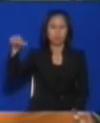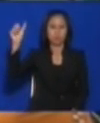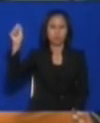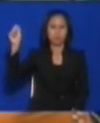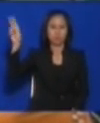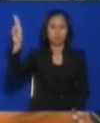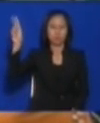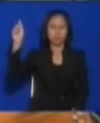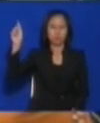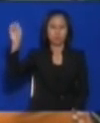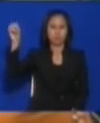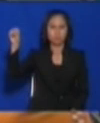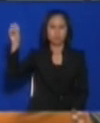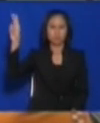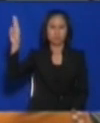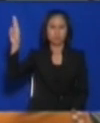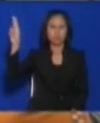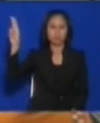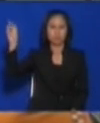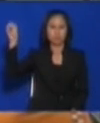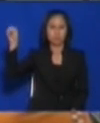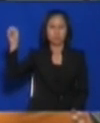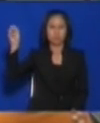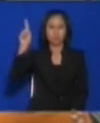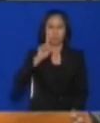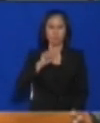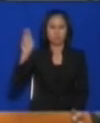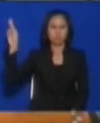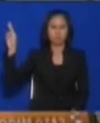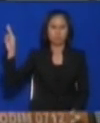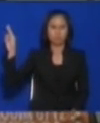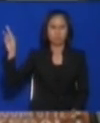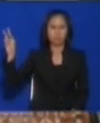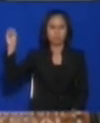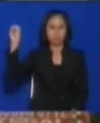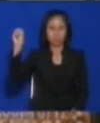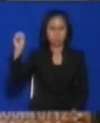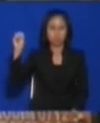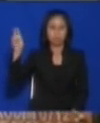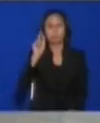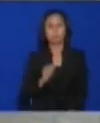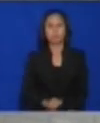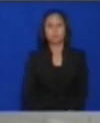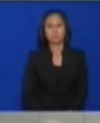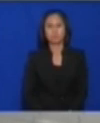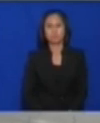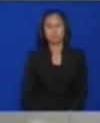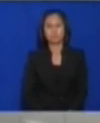dan Bapak dokter kamus list Dahlan dari jalur perseorangan atau independen